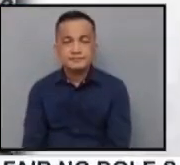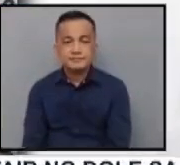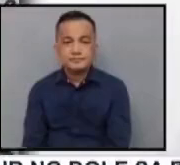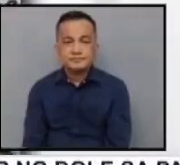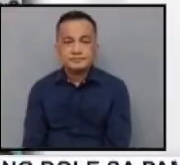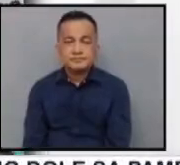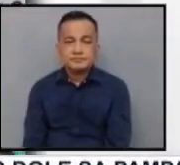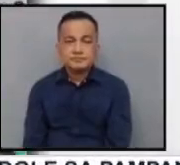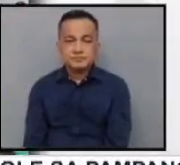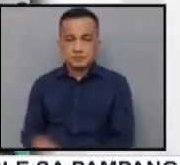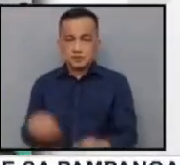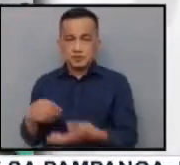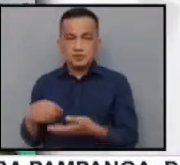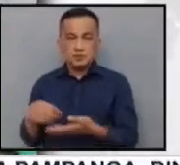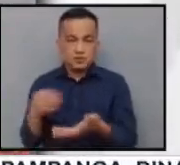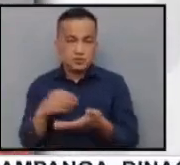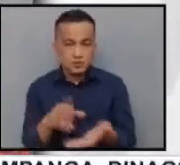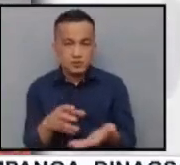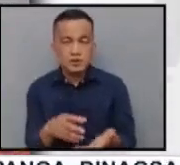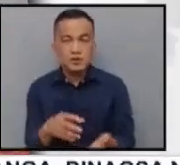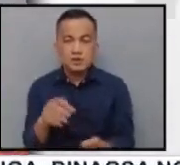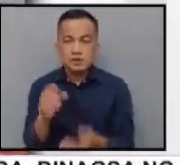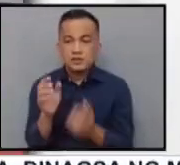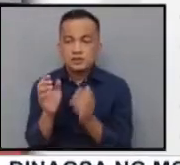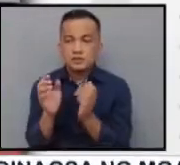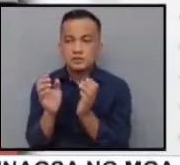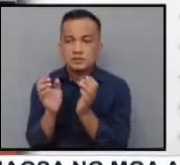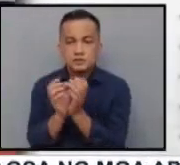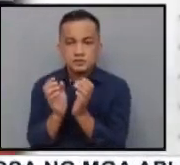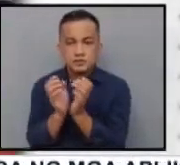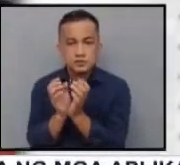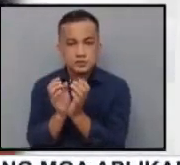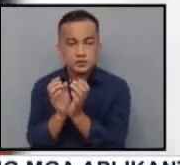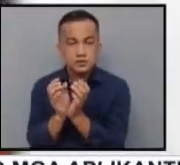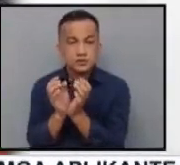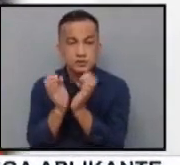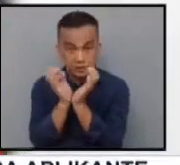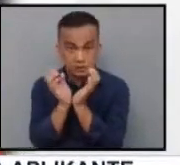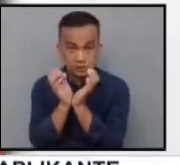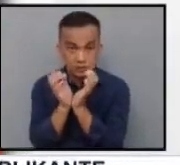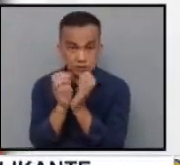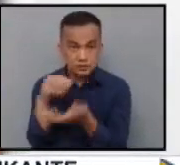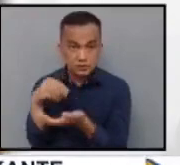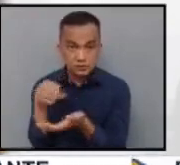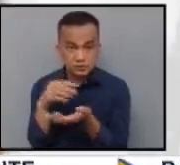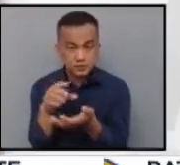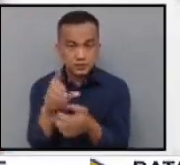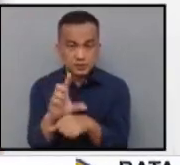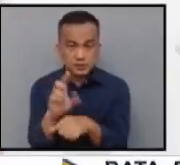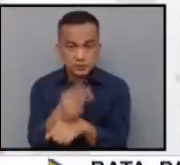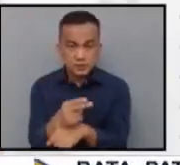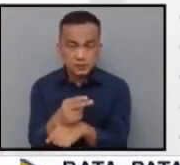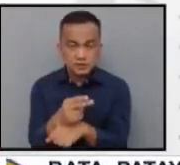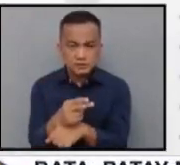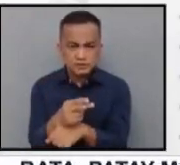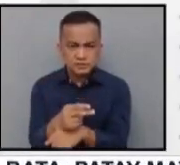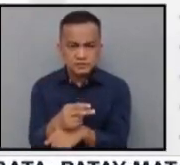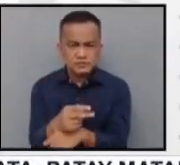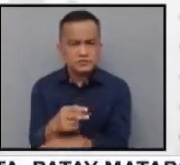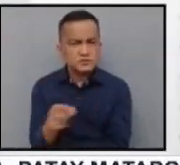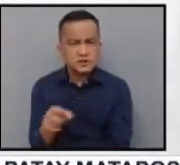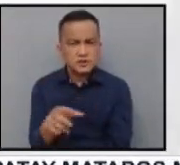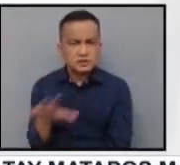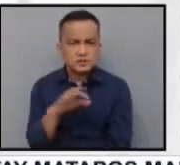Namigay ang Department of Social Welfare and Development o DSWD ng tulong pangkabuhayan sa 5 benepisyaryo mula